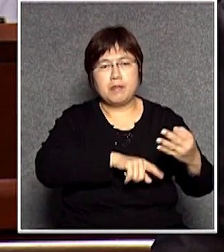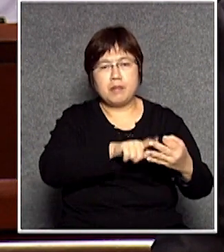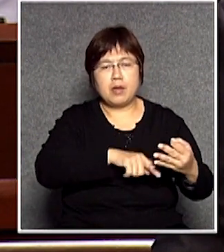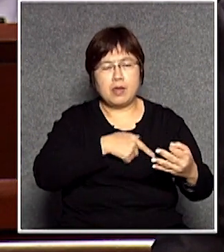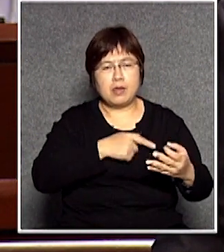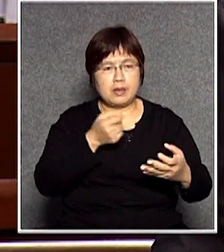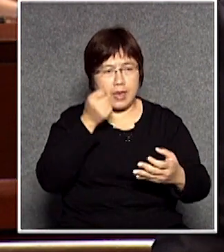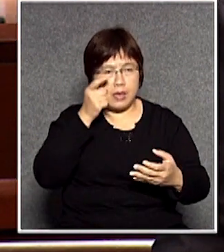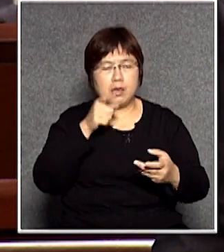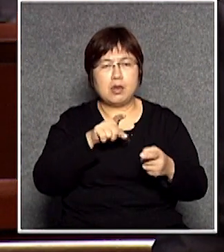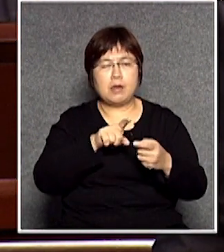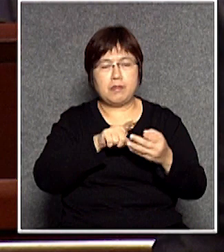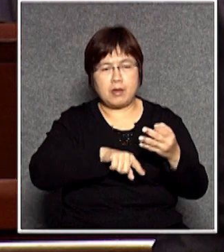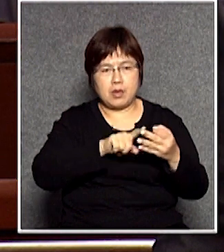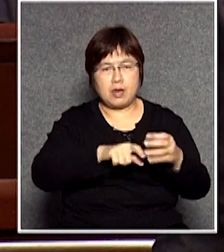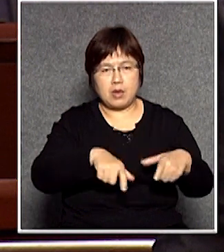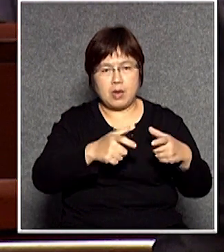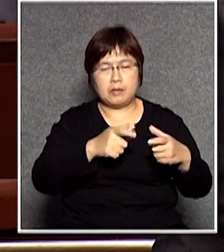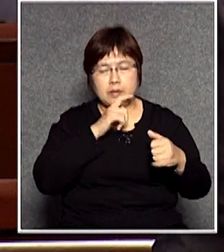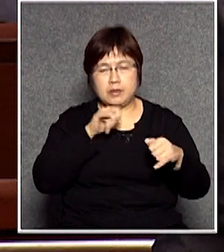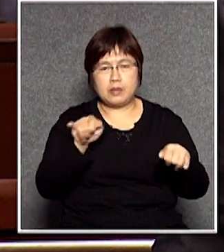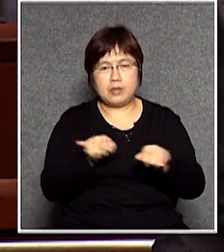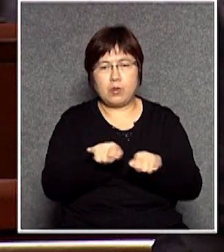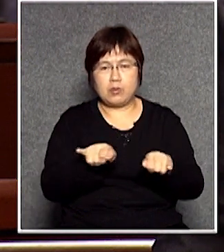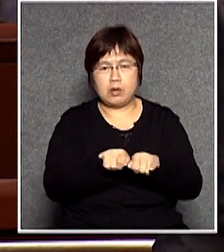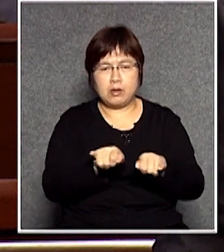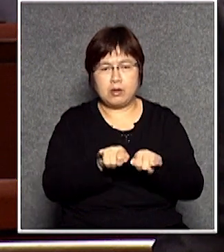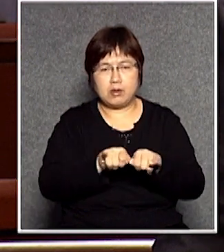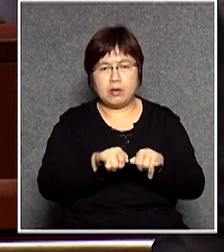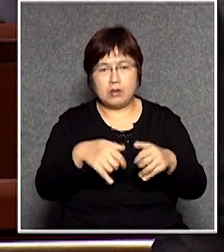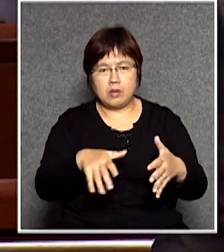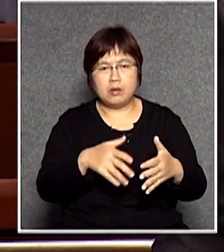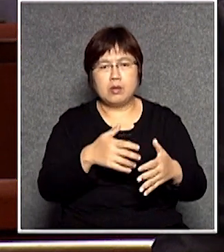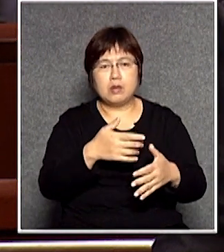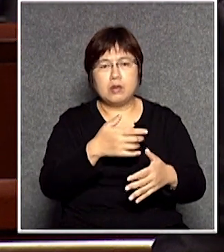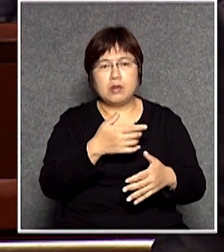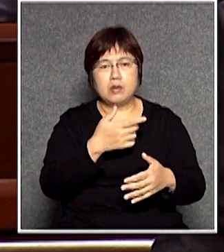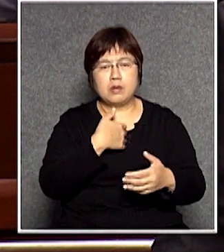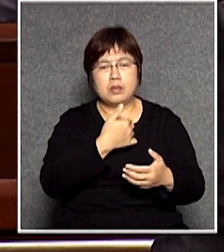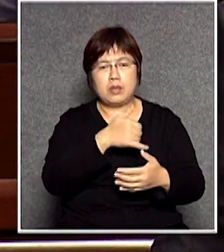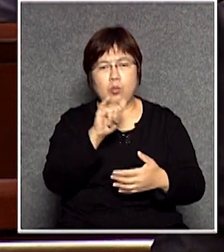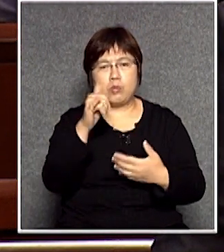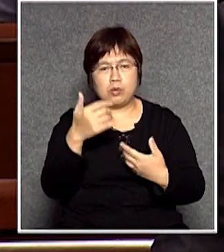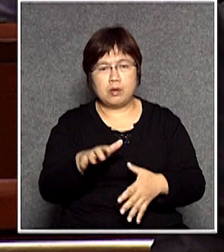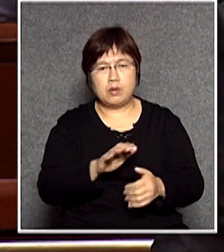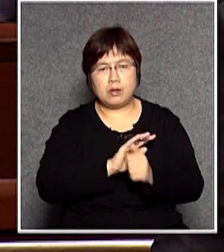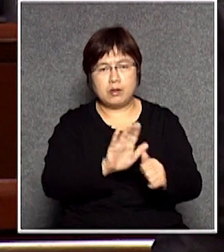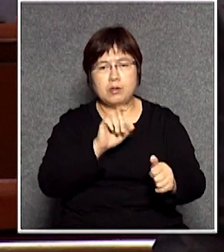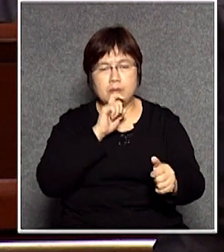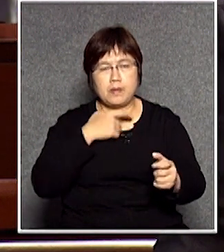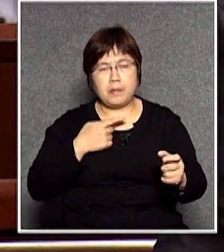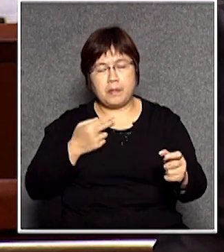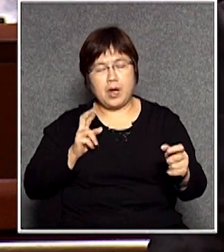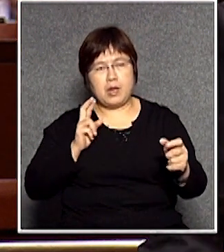呢是政治鬥爭中呢是離開了政壇，甚至呢是被飛彈打了是死